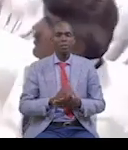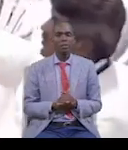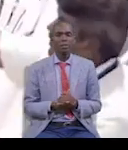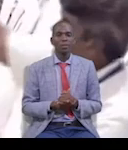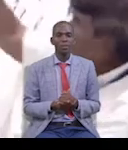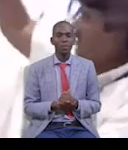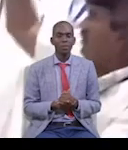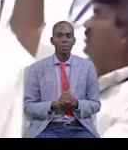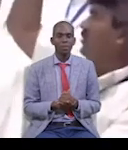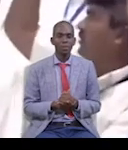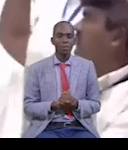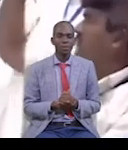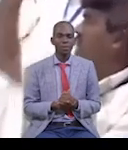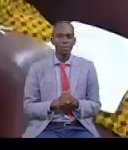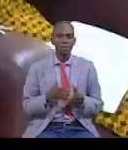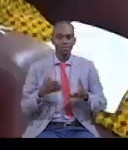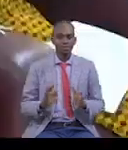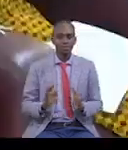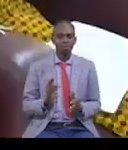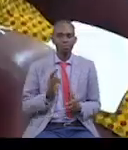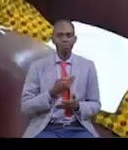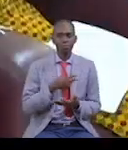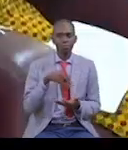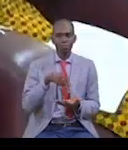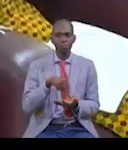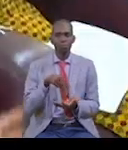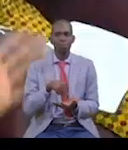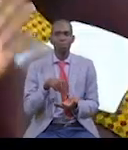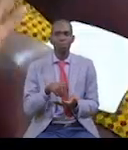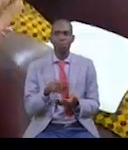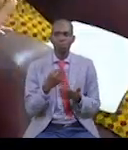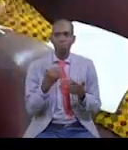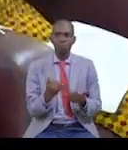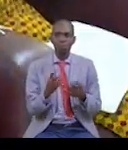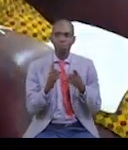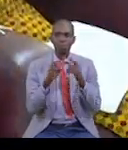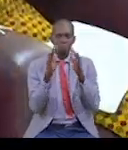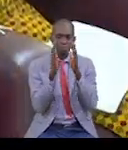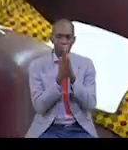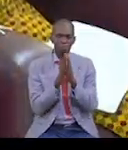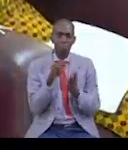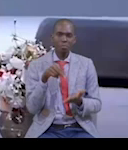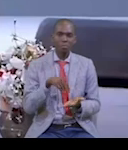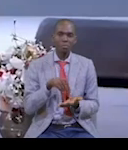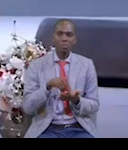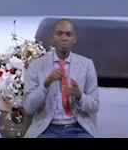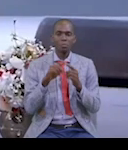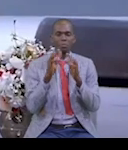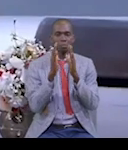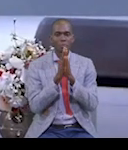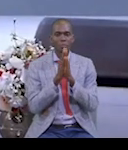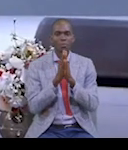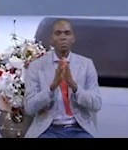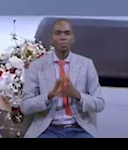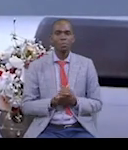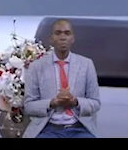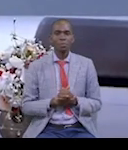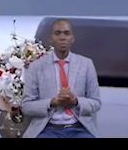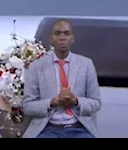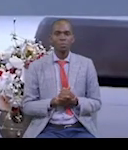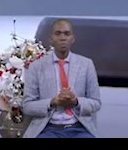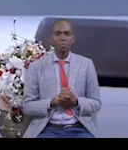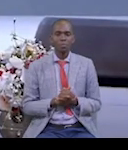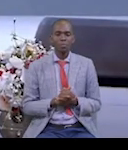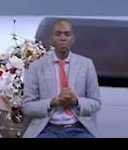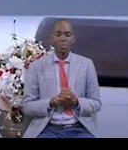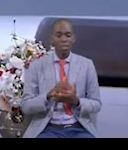చాపి ఆమేన్. Let's rise up now and let us pray together. మనమందరం ఇప్పుడు లేచి నిలబడదామా కలిసి ప్రార్థన చేసుకుందాం.